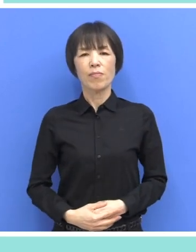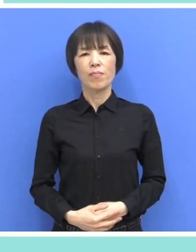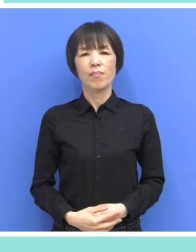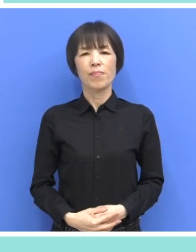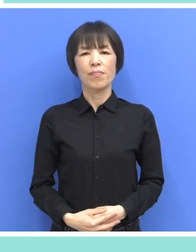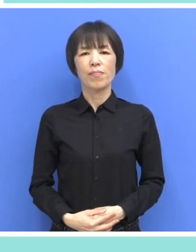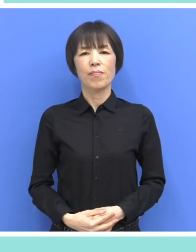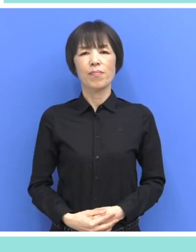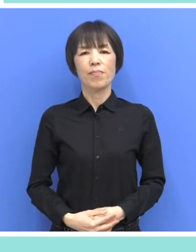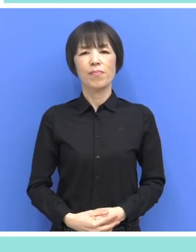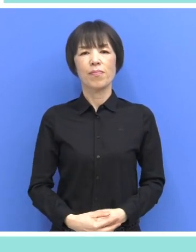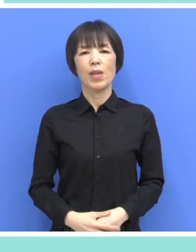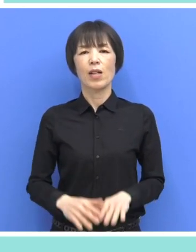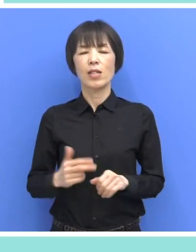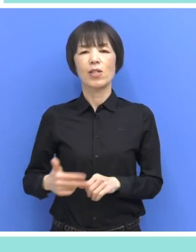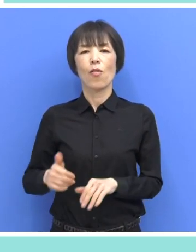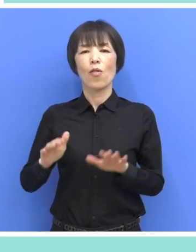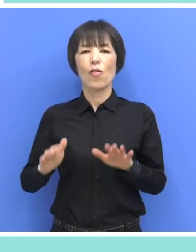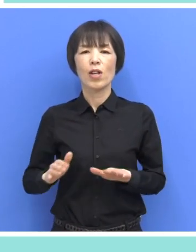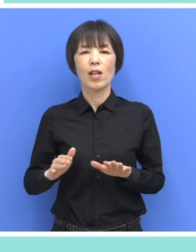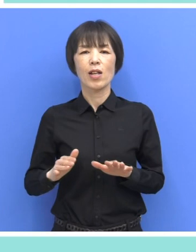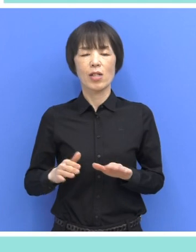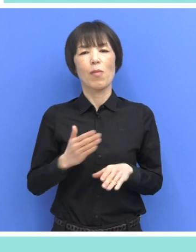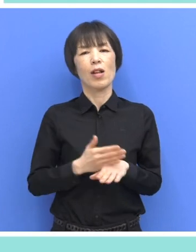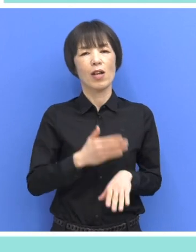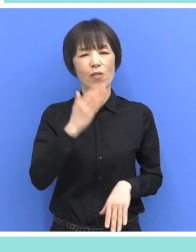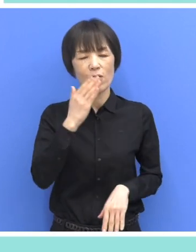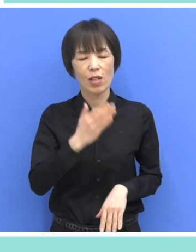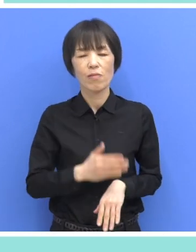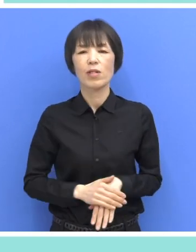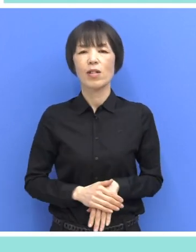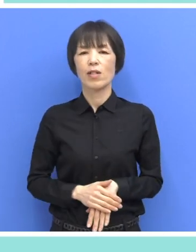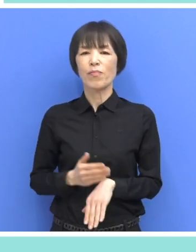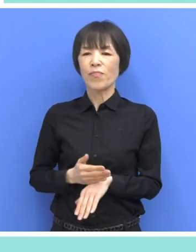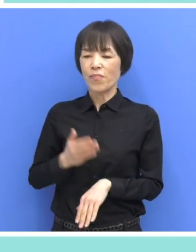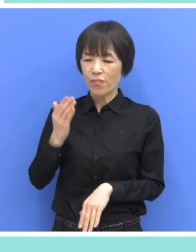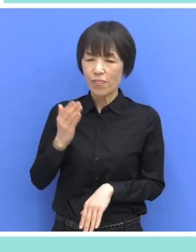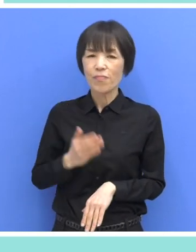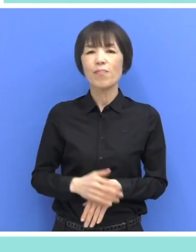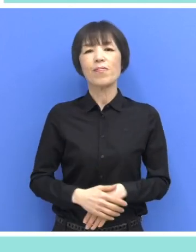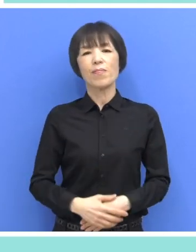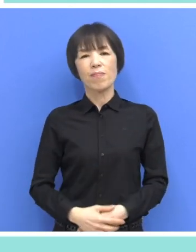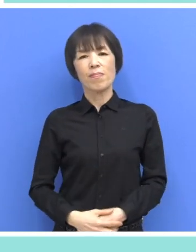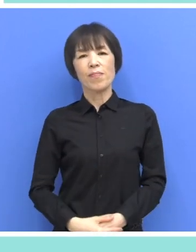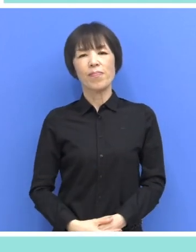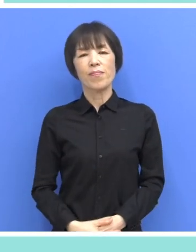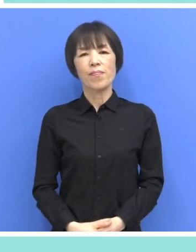します。 市長、今月もありがとうございました。 ありがとうございました。